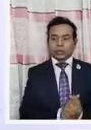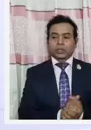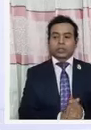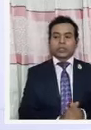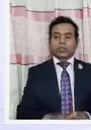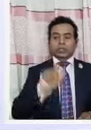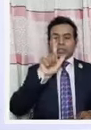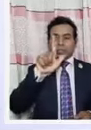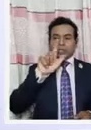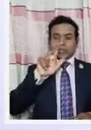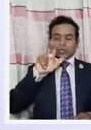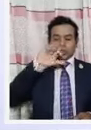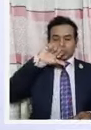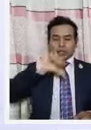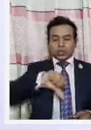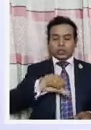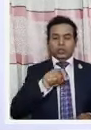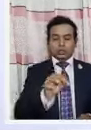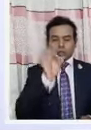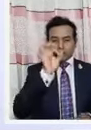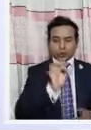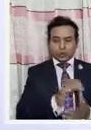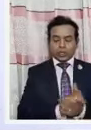1.11%, 21 থেকে 30